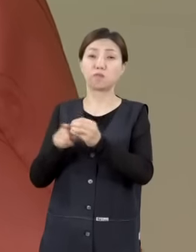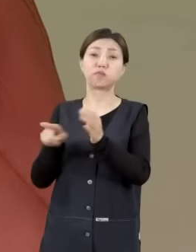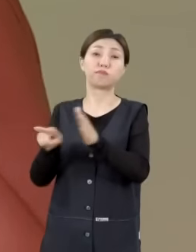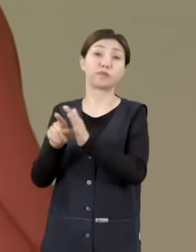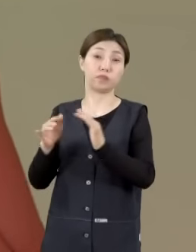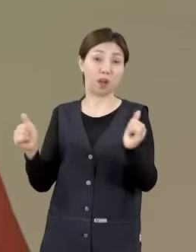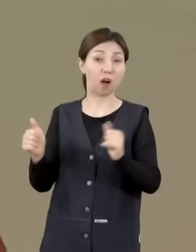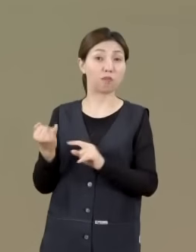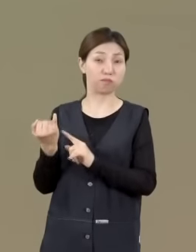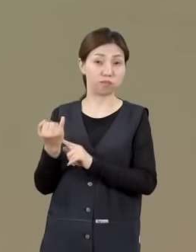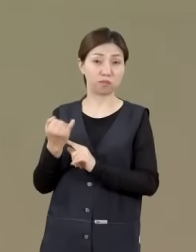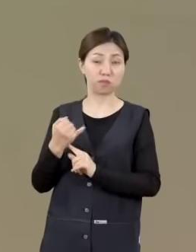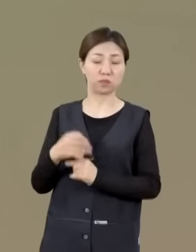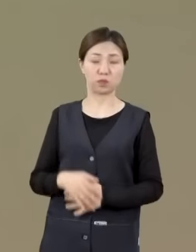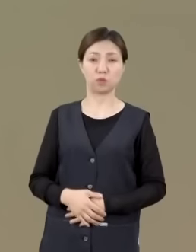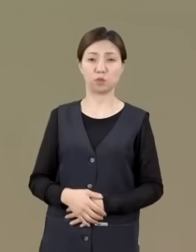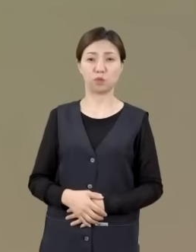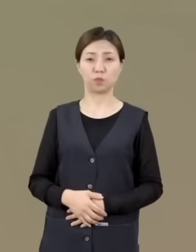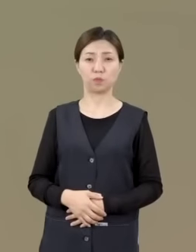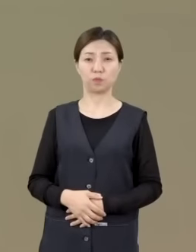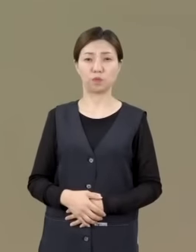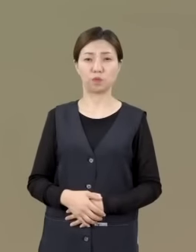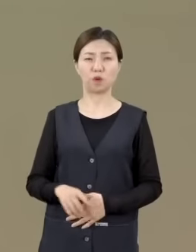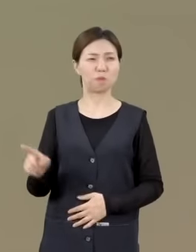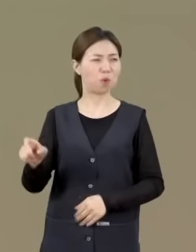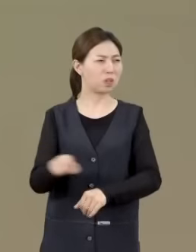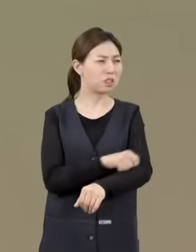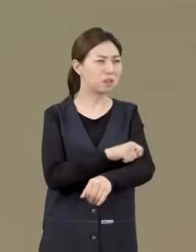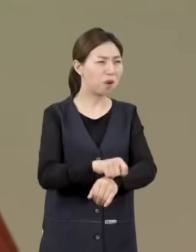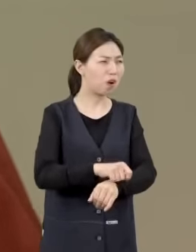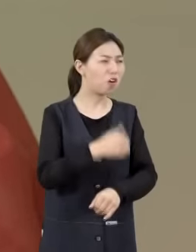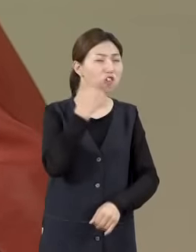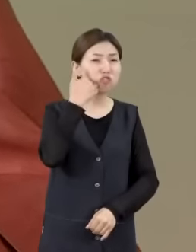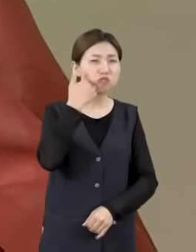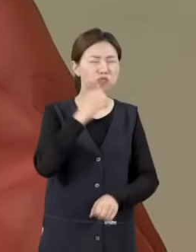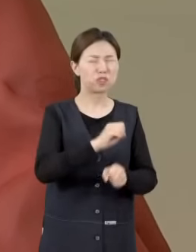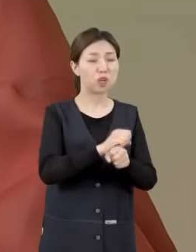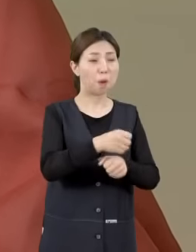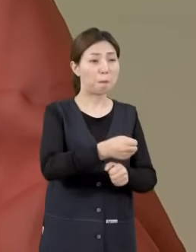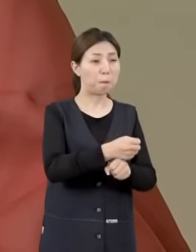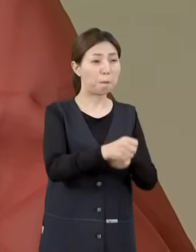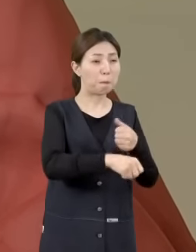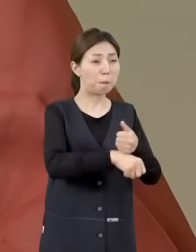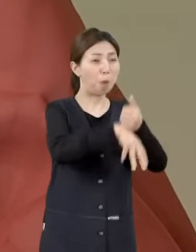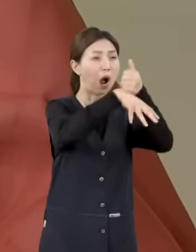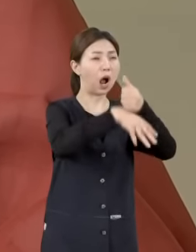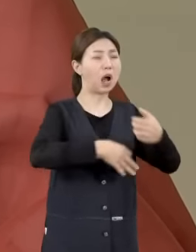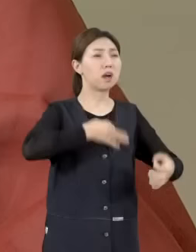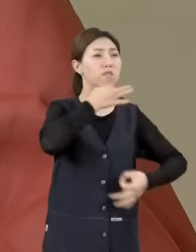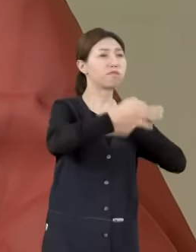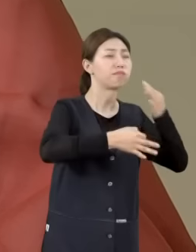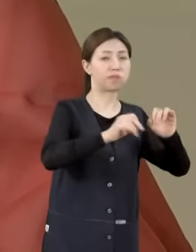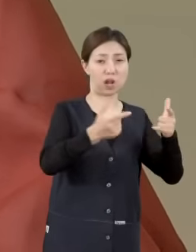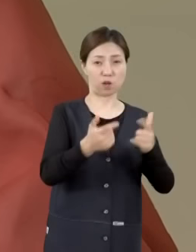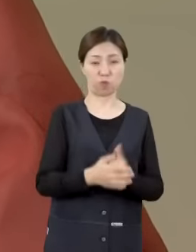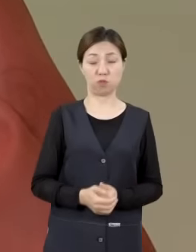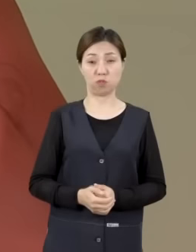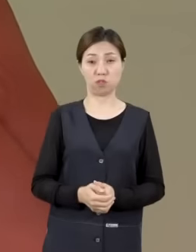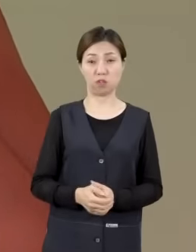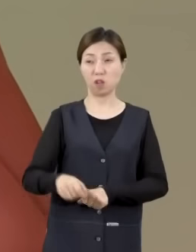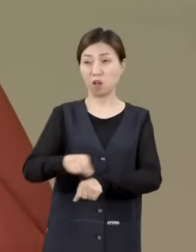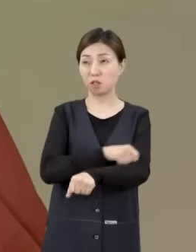님도 편지에서 분명히 말씀드렸지만 뭐 특별히 어떤 염불을 특별히 하신 것도